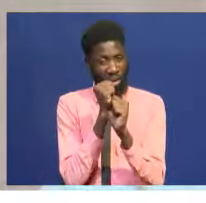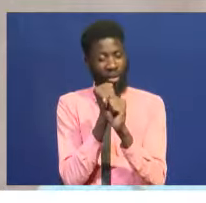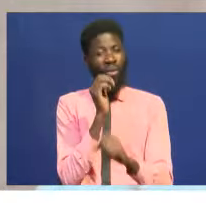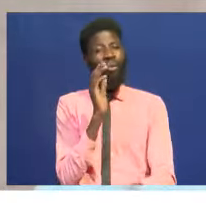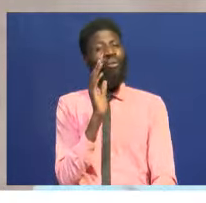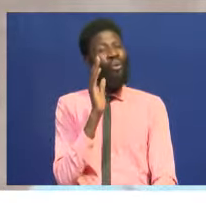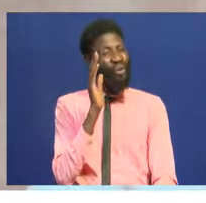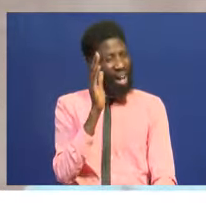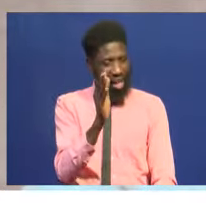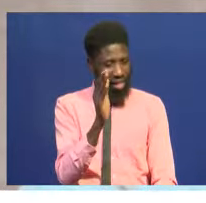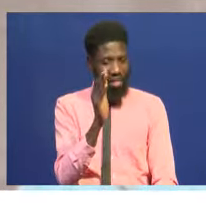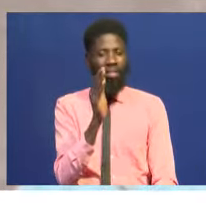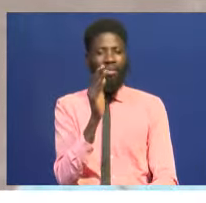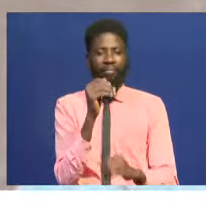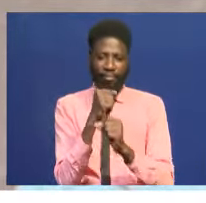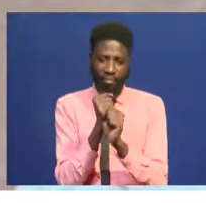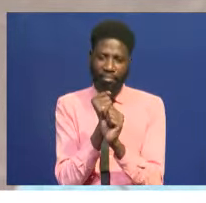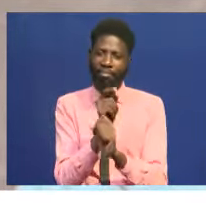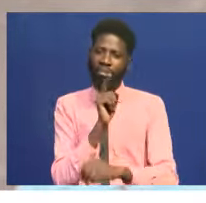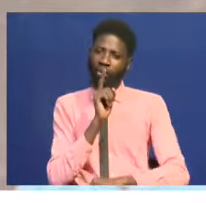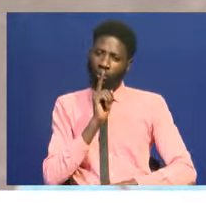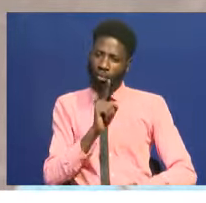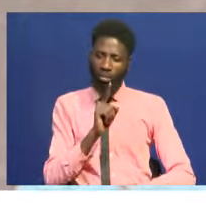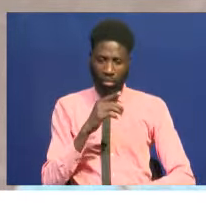kuhakikisha kwamba fund yetu hiyo